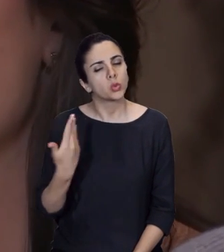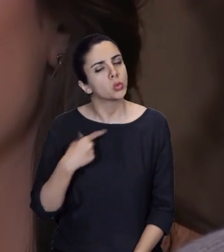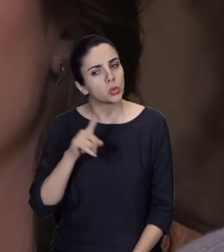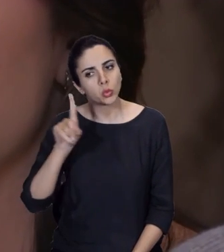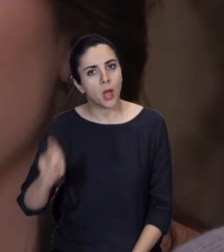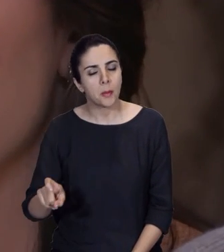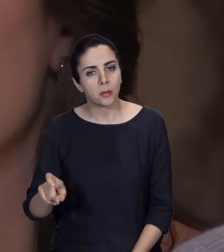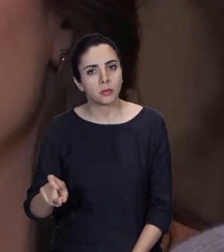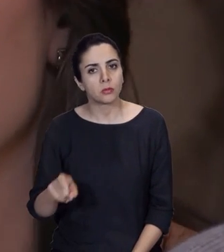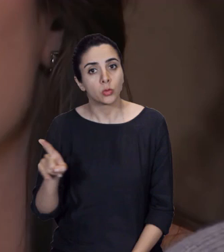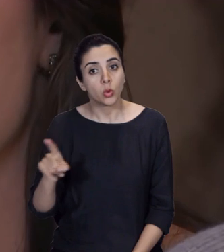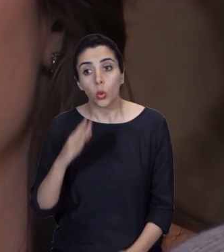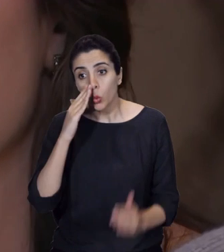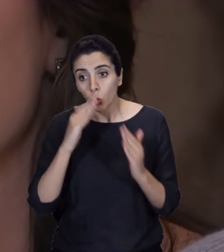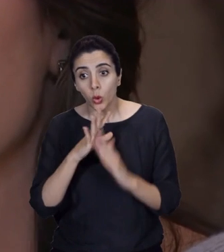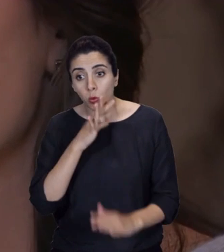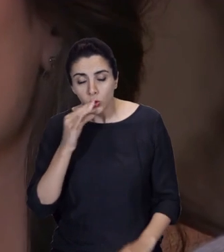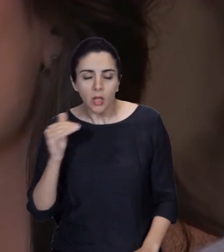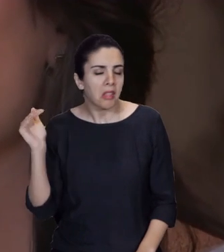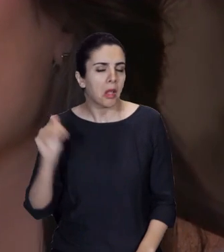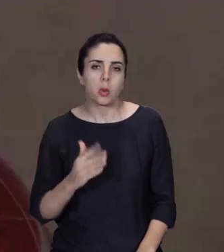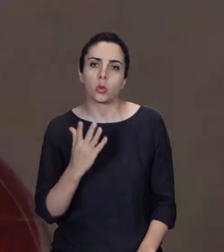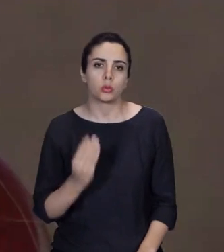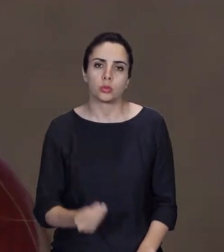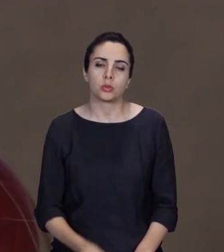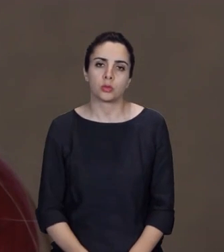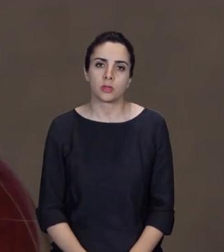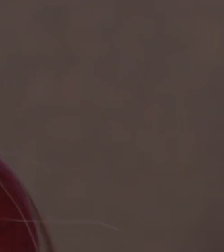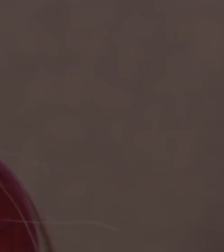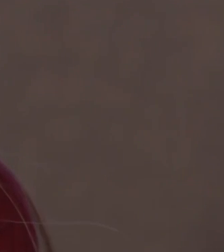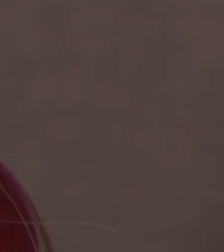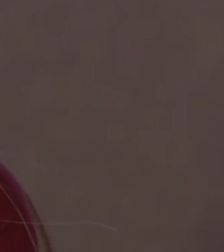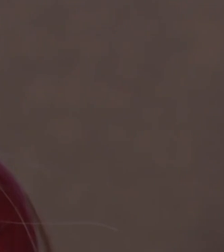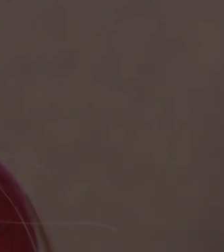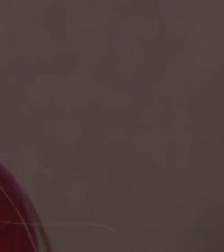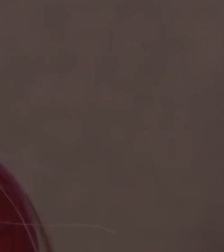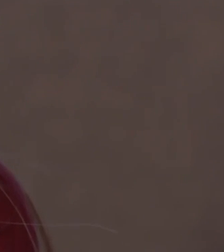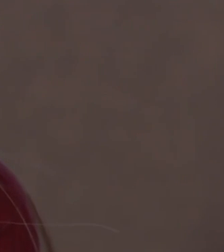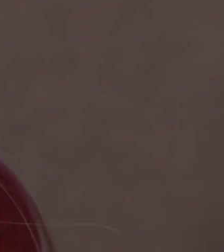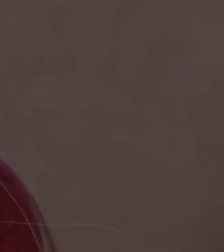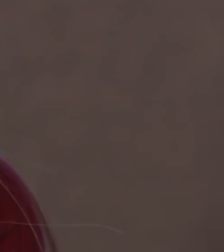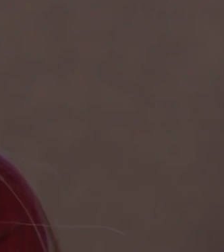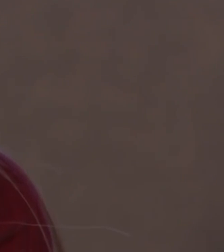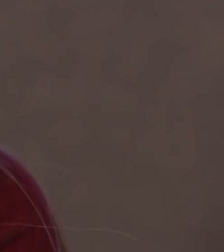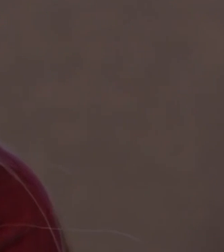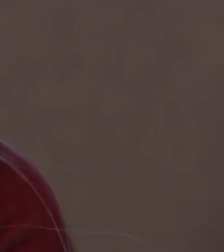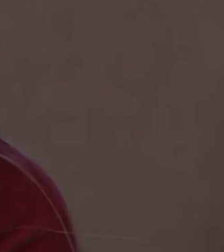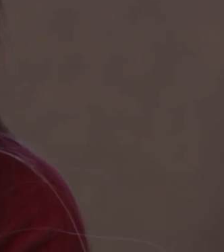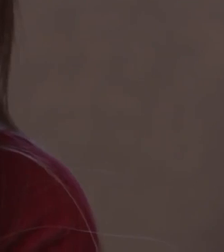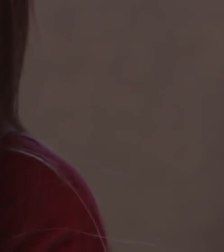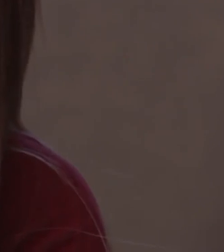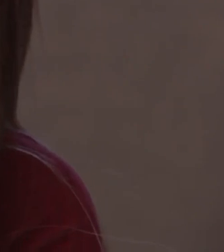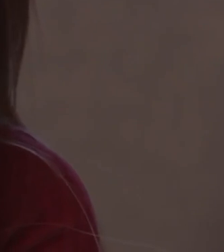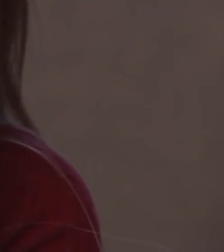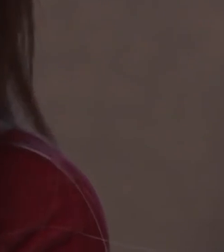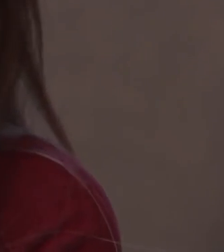Sorarım. Onun da uygun olduğu bir zaman. Zehra solgun. Her seferinde kanı çekilip tutuklaşıyor. Alev